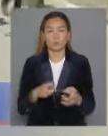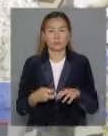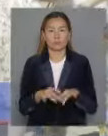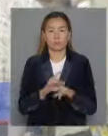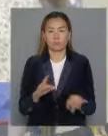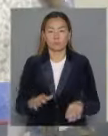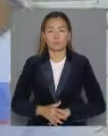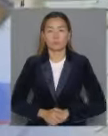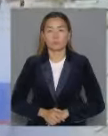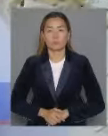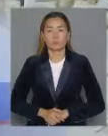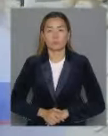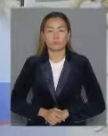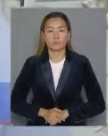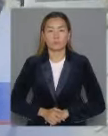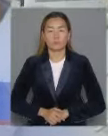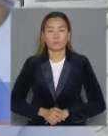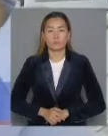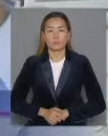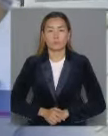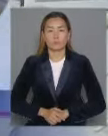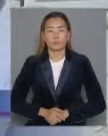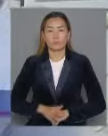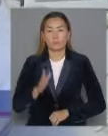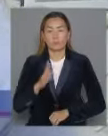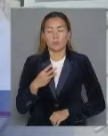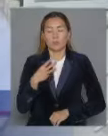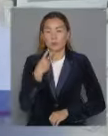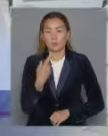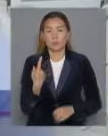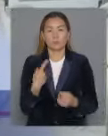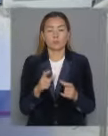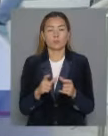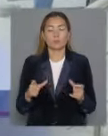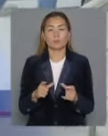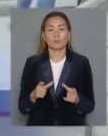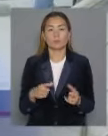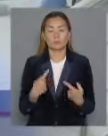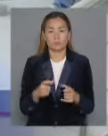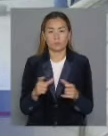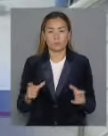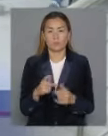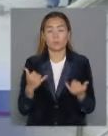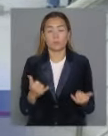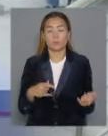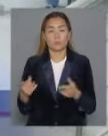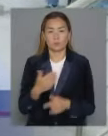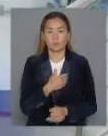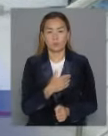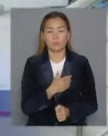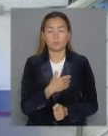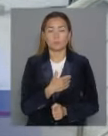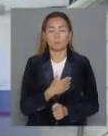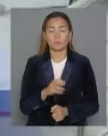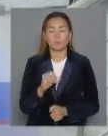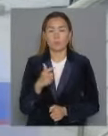жеткізді. Немеремізді жаңа 3-ші класс болғасын қанша класқа салдық. Енді қанша класқа салдық? Бүгін қарасақ, уже орысша класс ашылып тұр